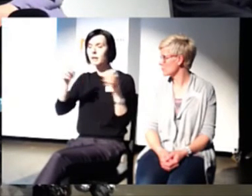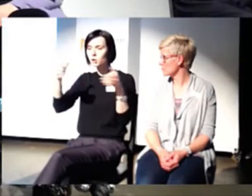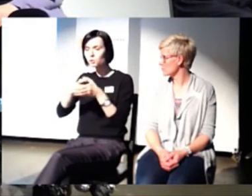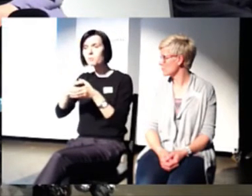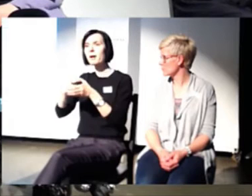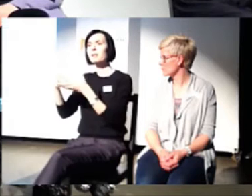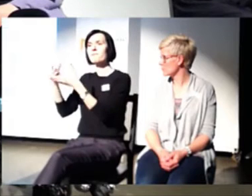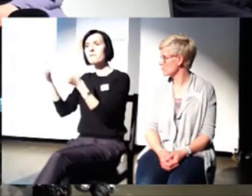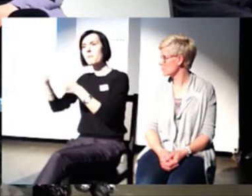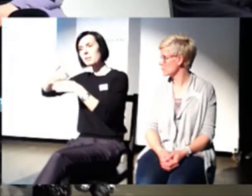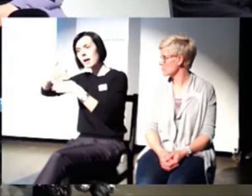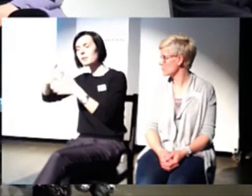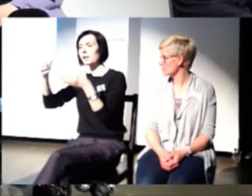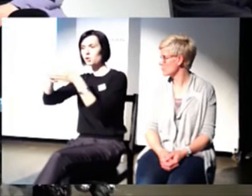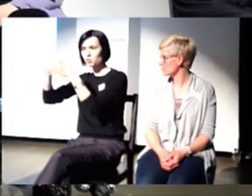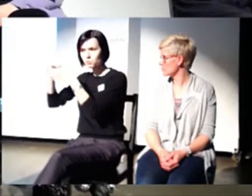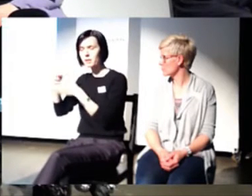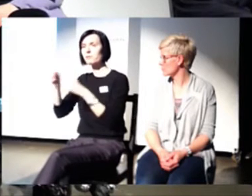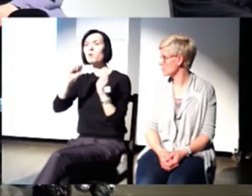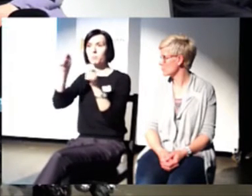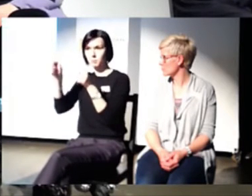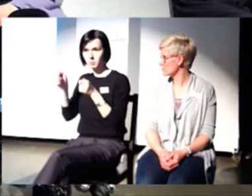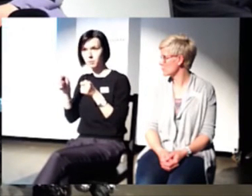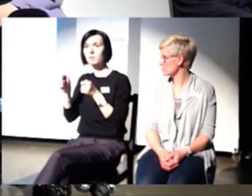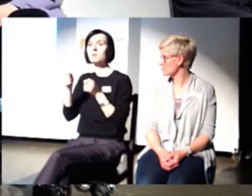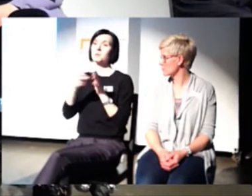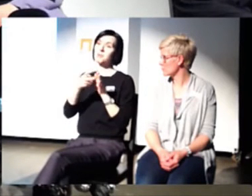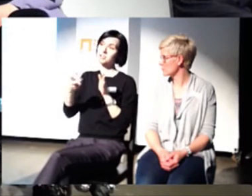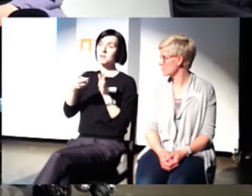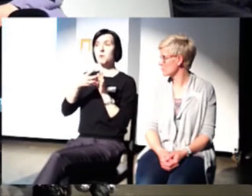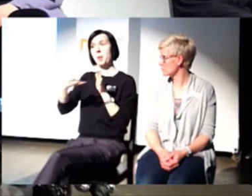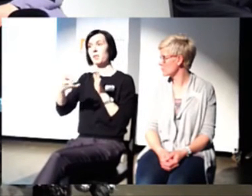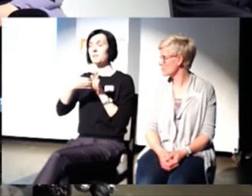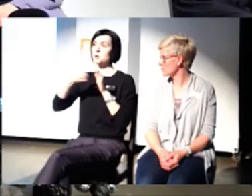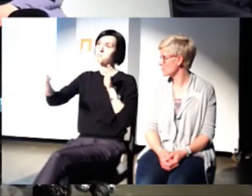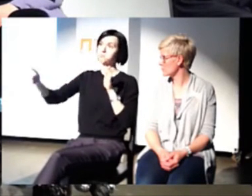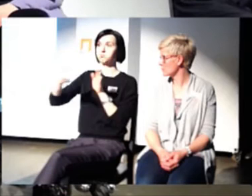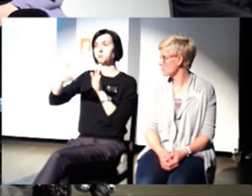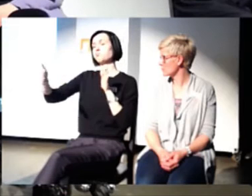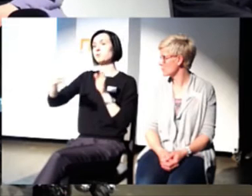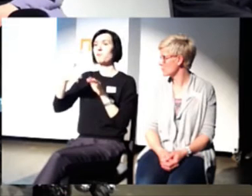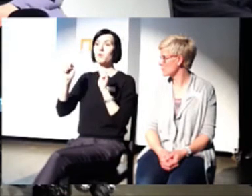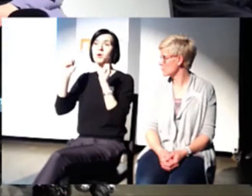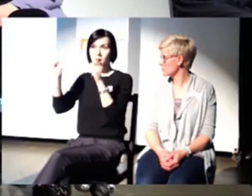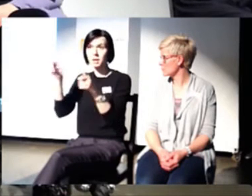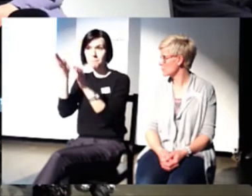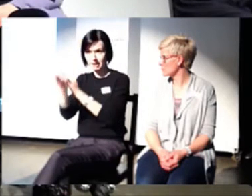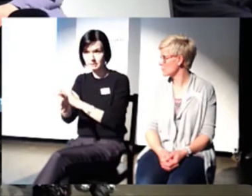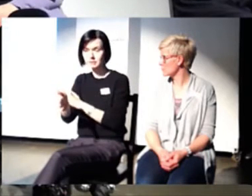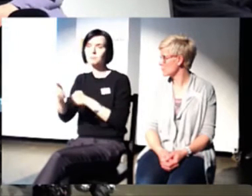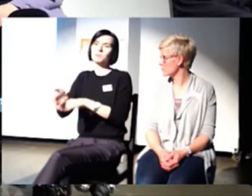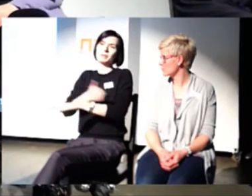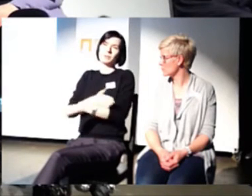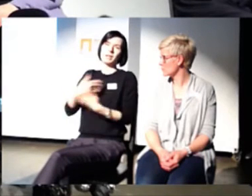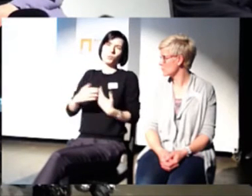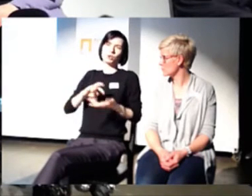tiloja 2-4 viikon ajaksi ennalta esitetyn työsuunnitelman toteuttamiseen.